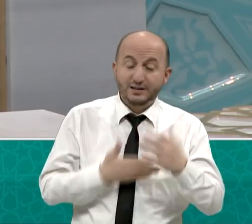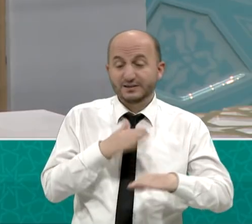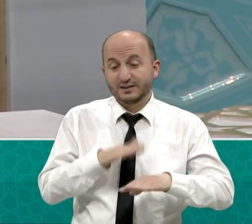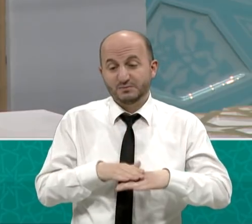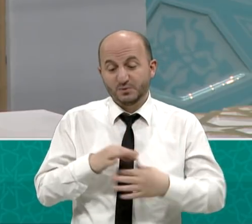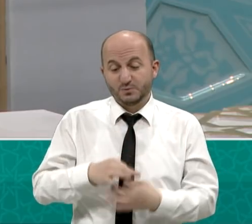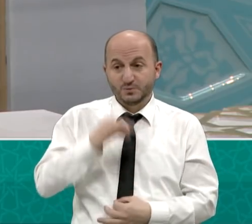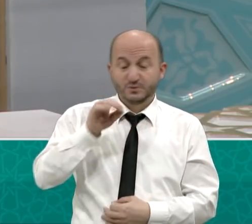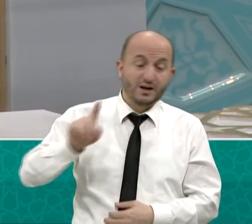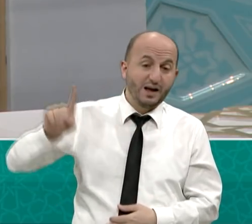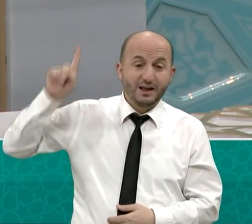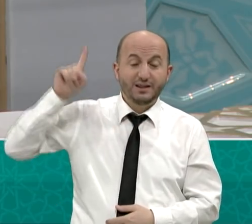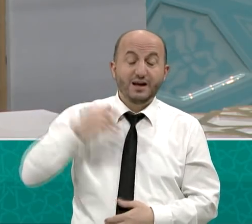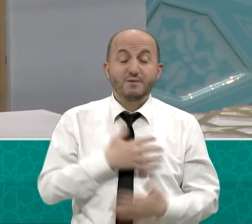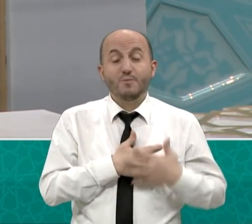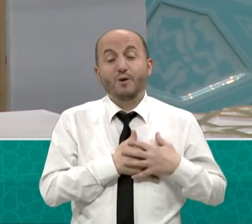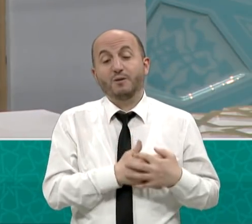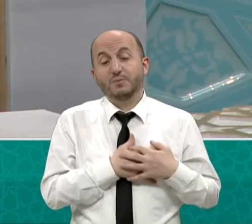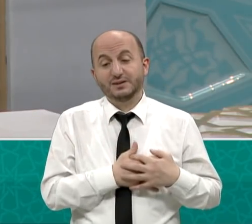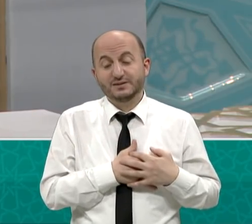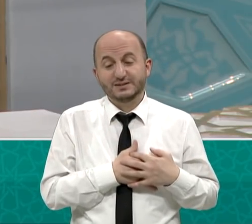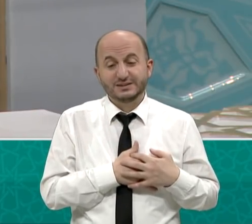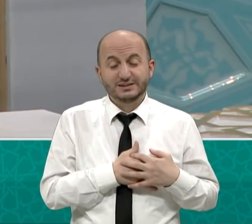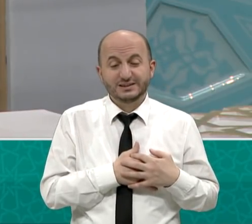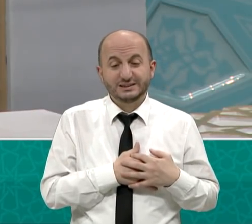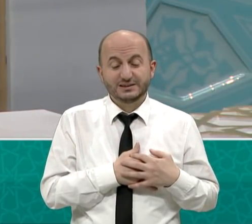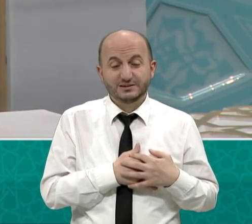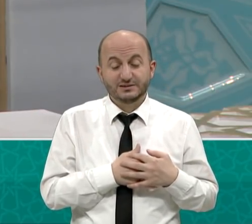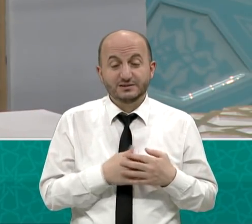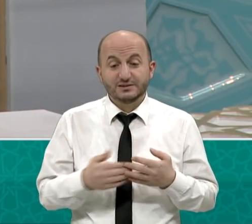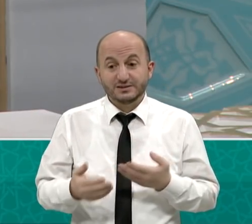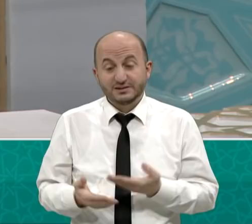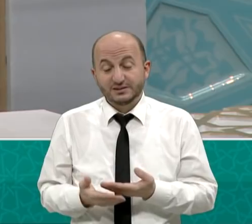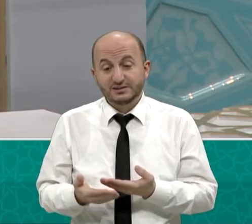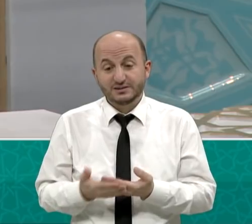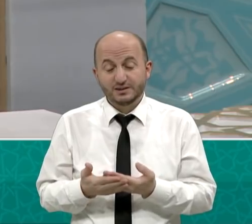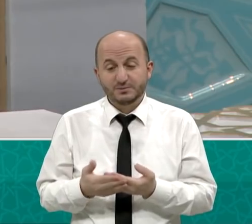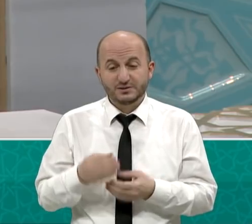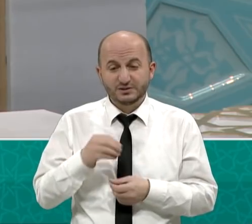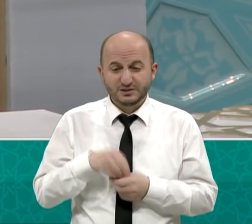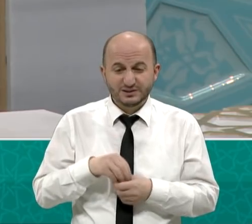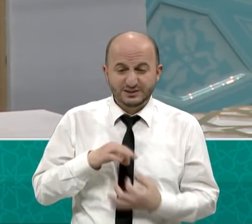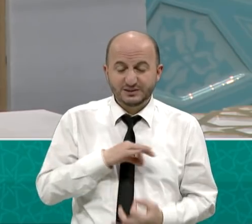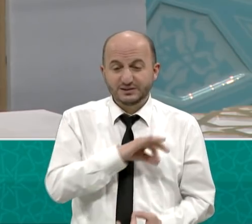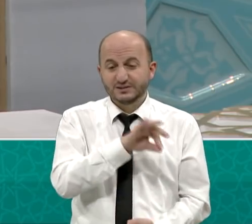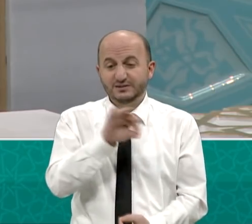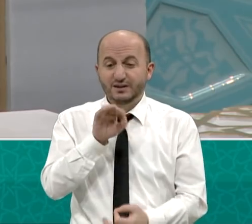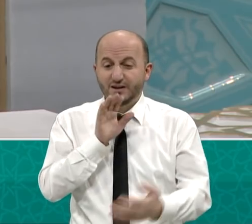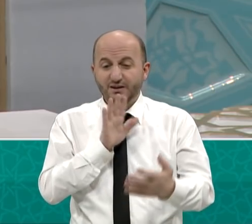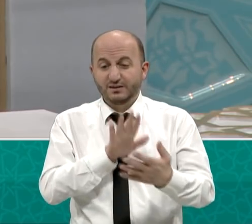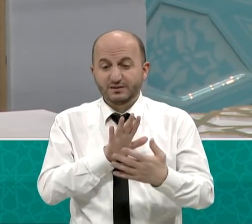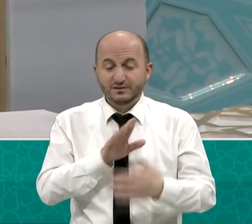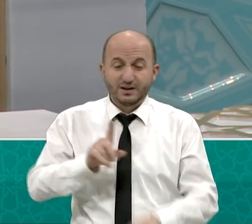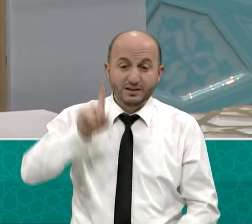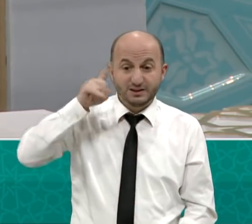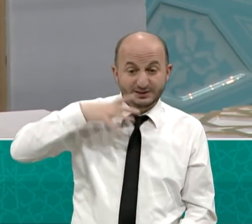Allah'a muhabbetini sağlaması açısından insanlara karşı işlerinde Mevla'nın